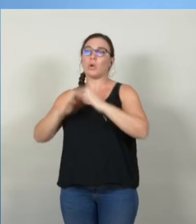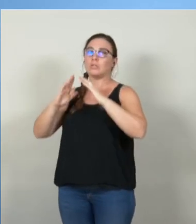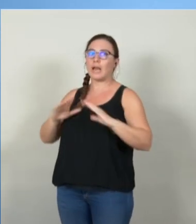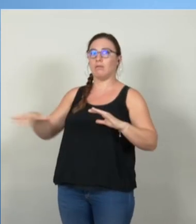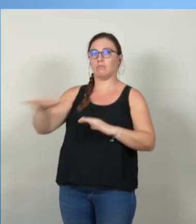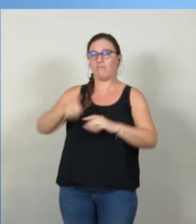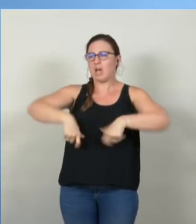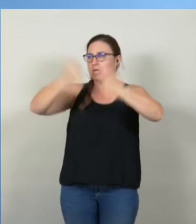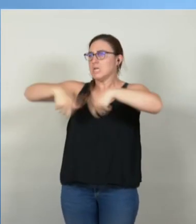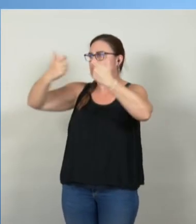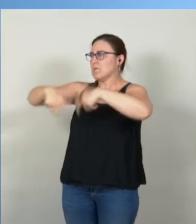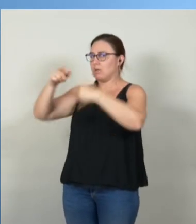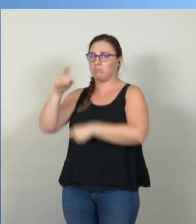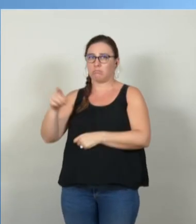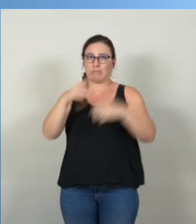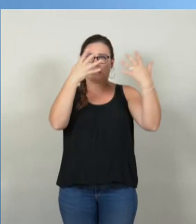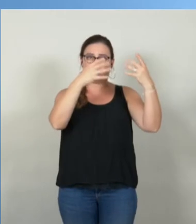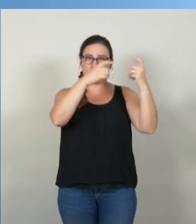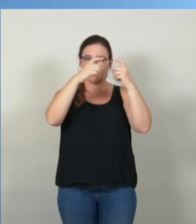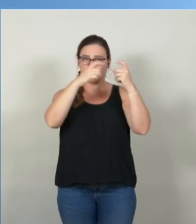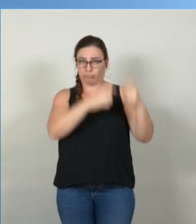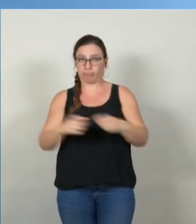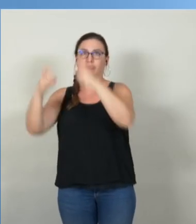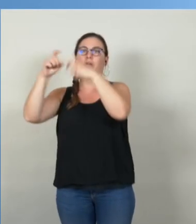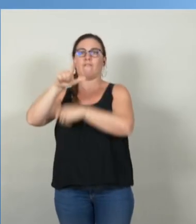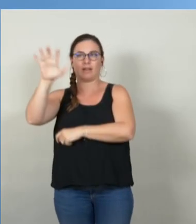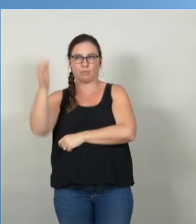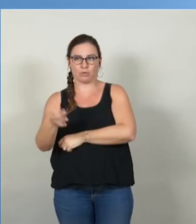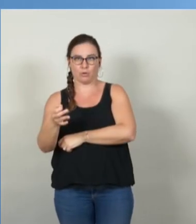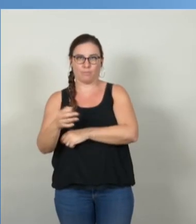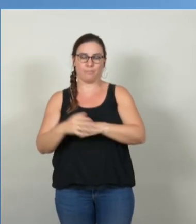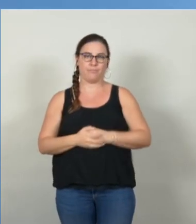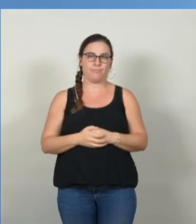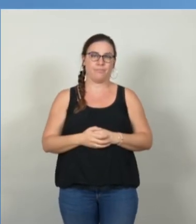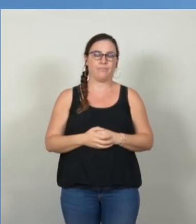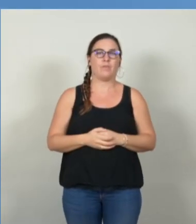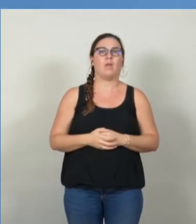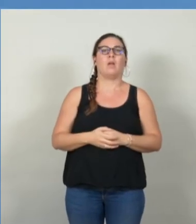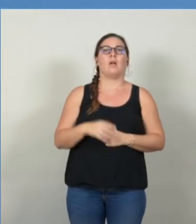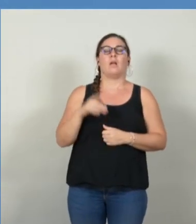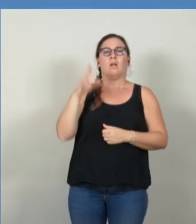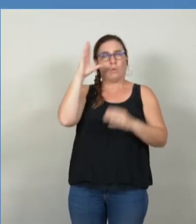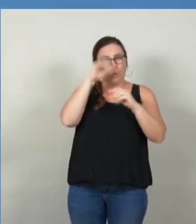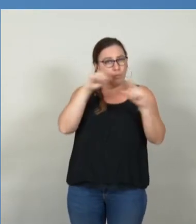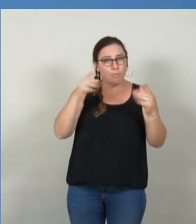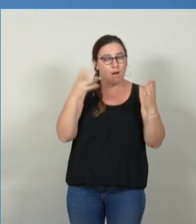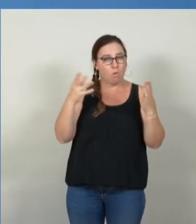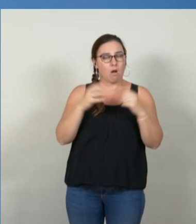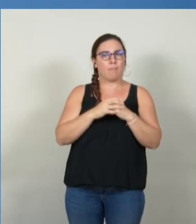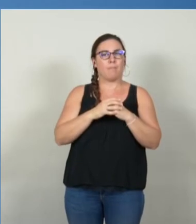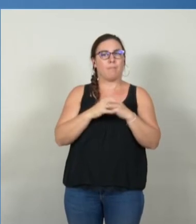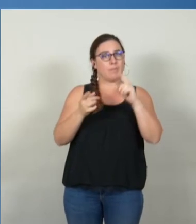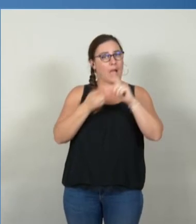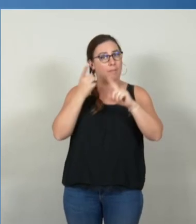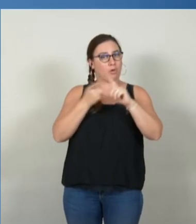à l'urbanisation est passé de 19 à 25 %. je vous rappelle que l'un des marqueurs de la